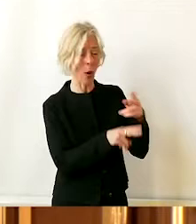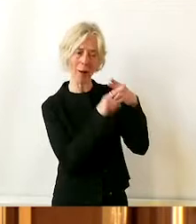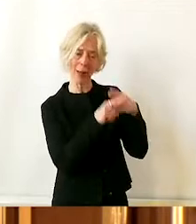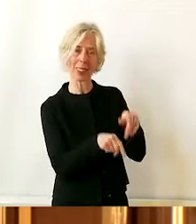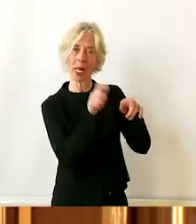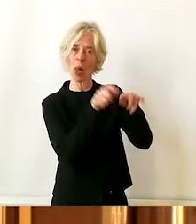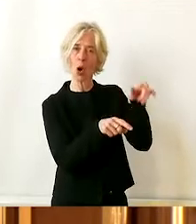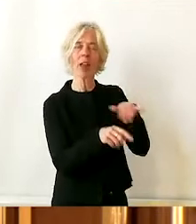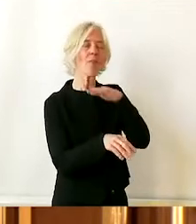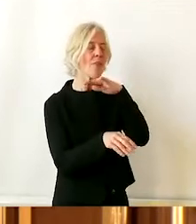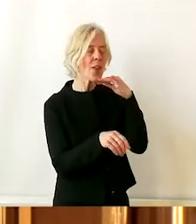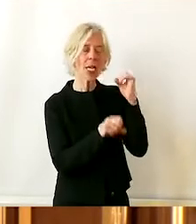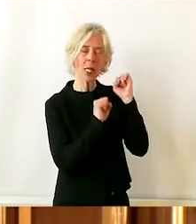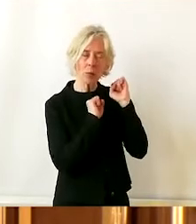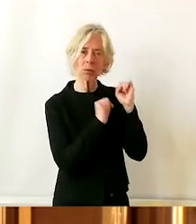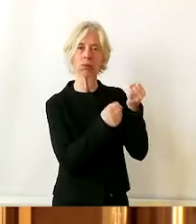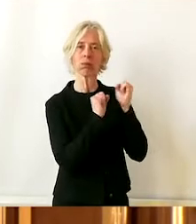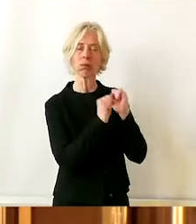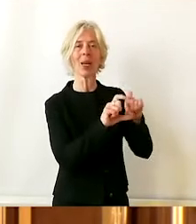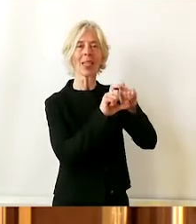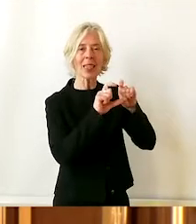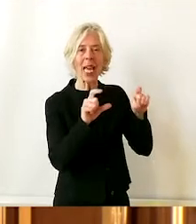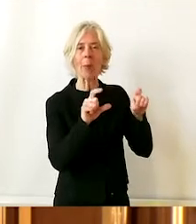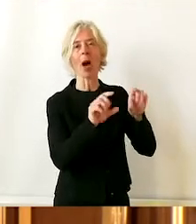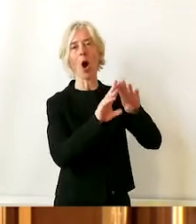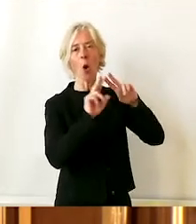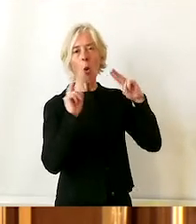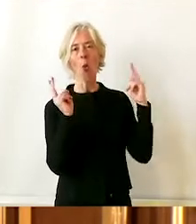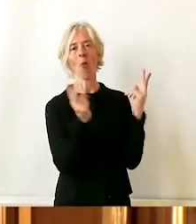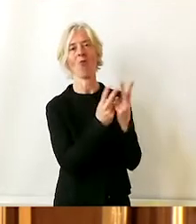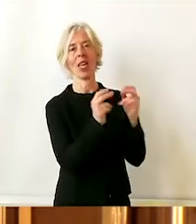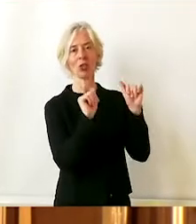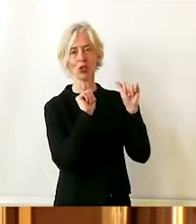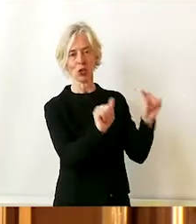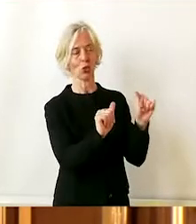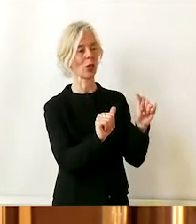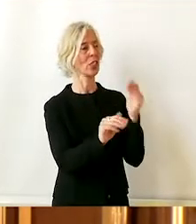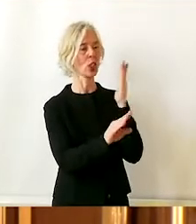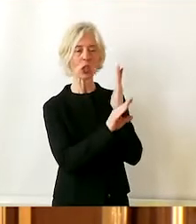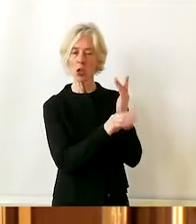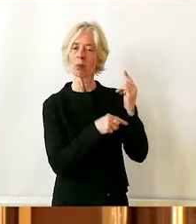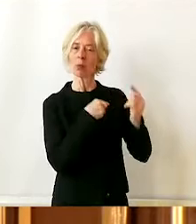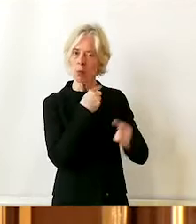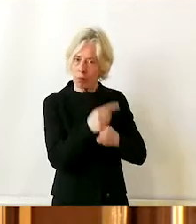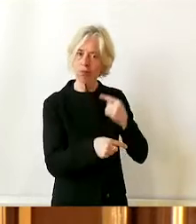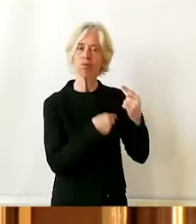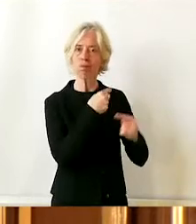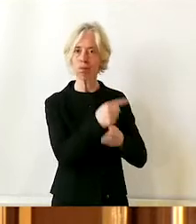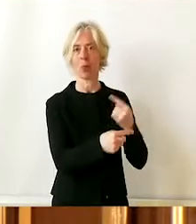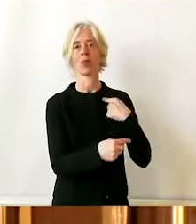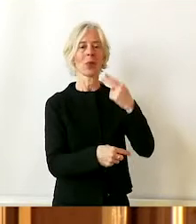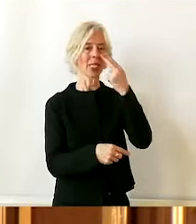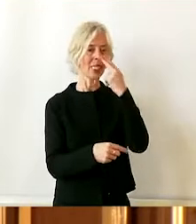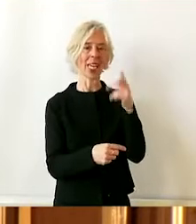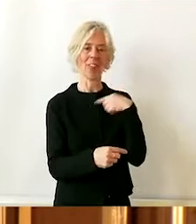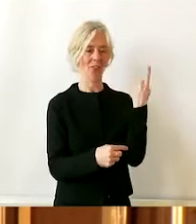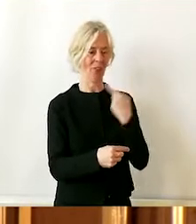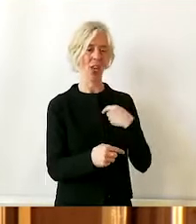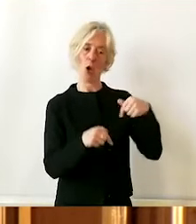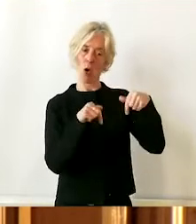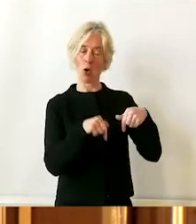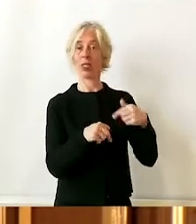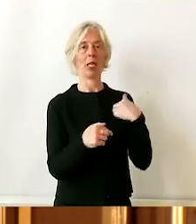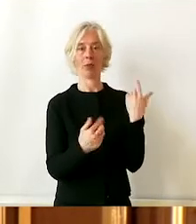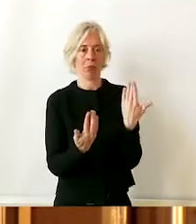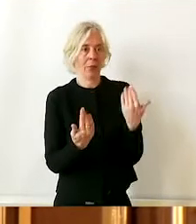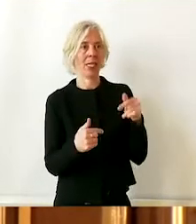viel Hirnschmalz und viel Überlegungen in dieses Thema gesetzt haben, sodass wir auch hier entsprechend, glaube ich, heute im Jahr 2022